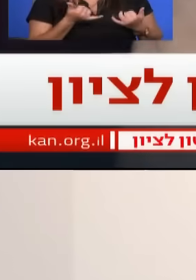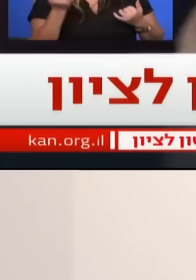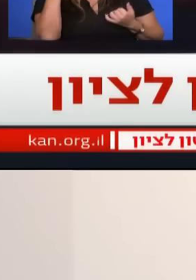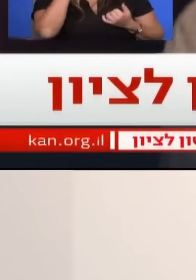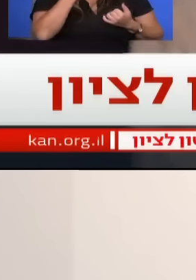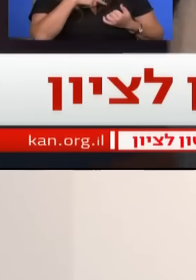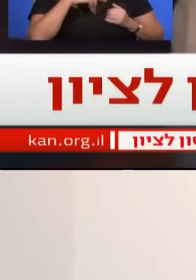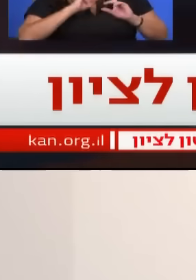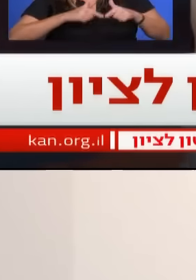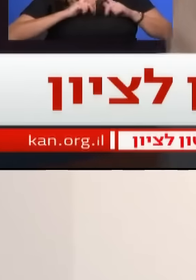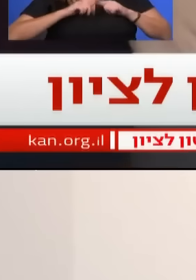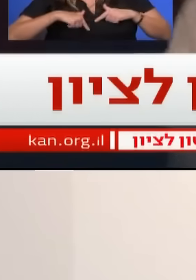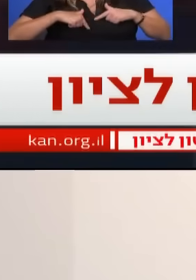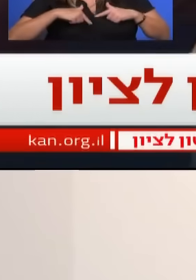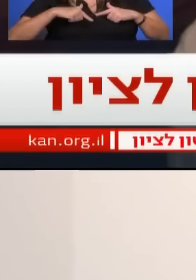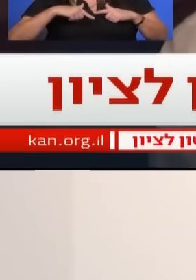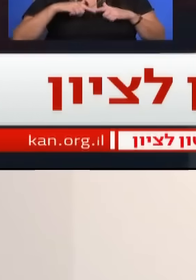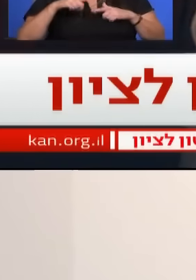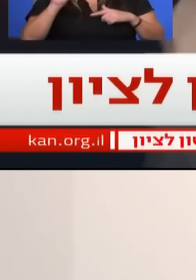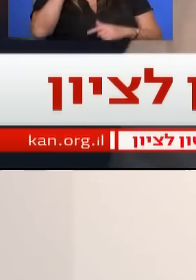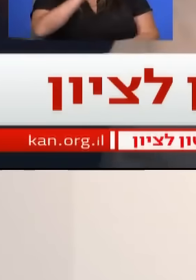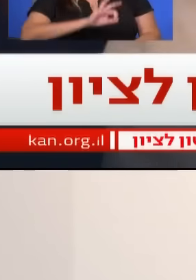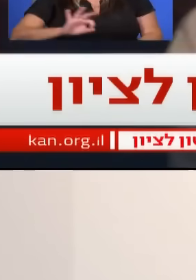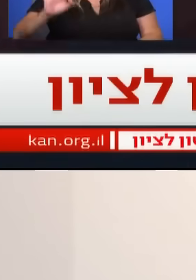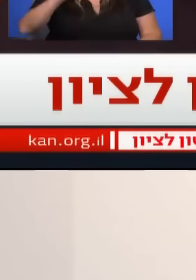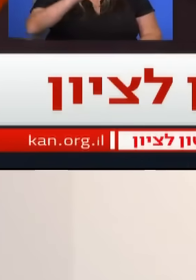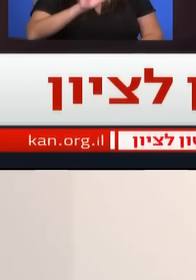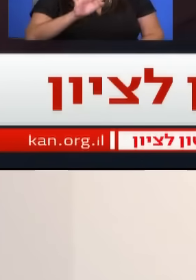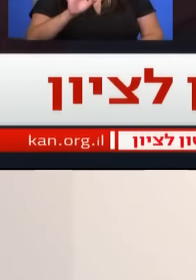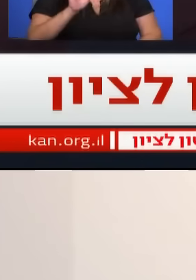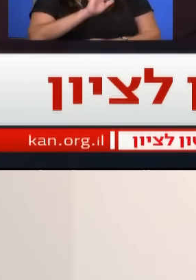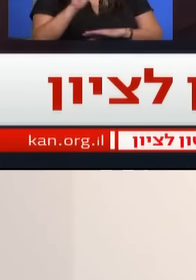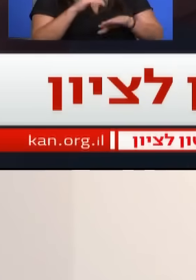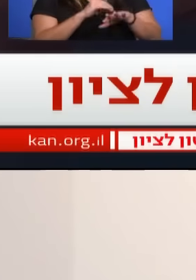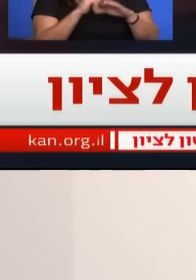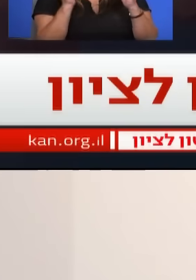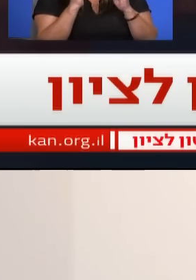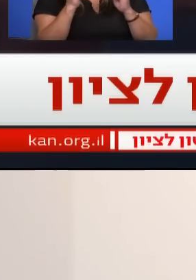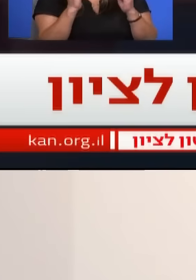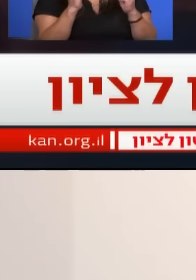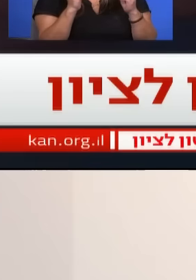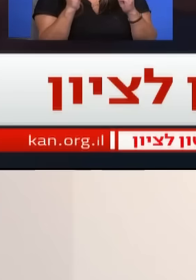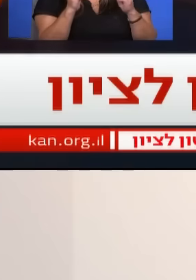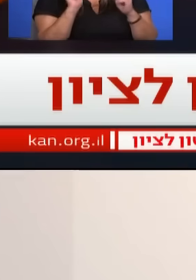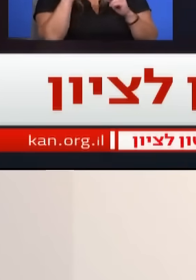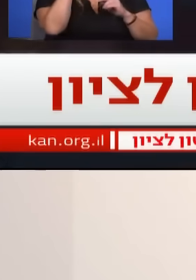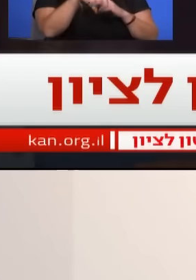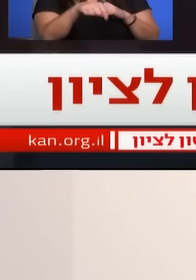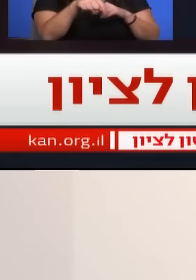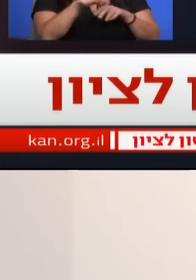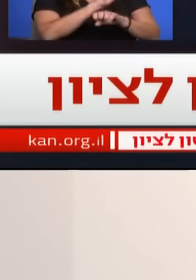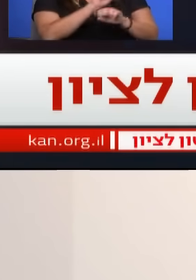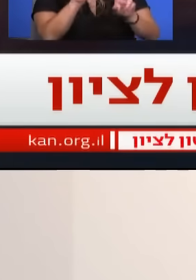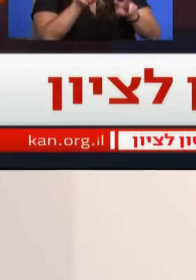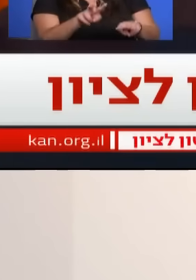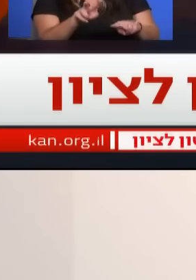אדום שהם עדיין לא מדווחים כמובן על נפילות של ממש, אלא יוצאים עכשיו לסריקות.